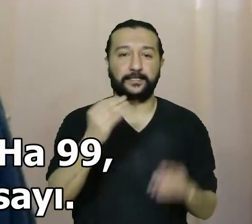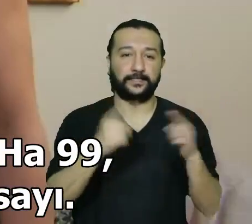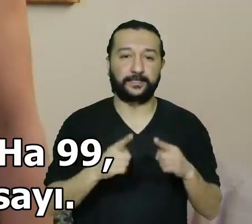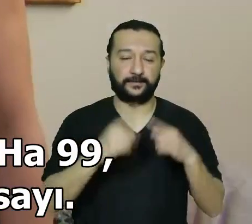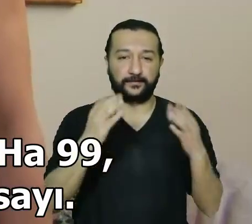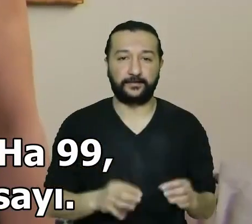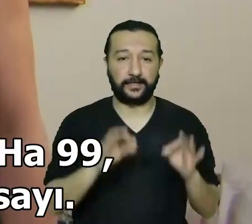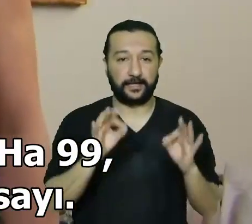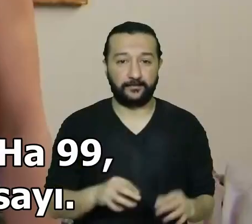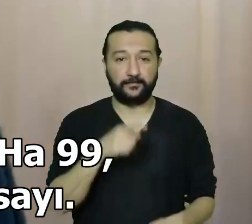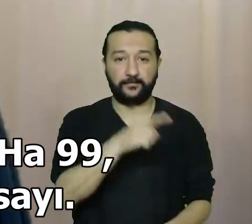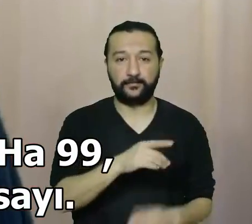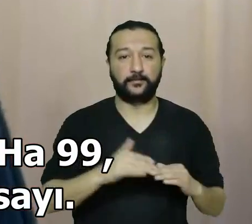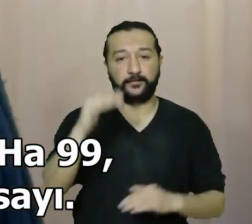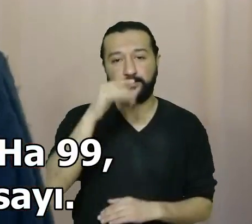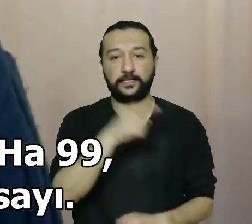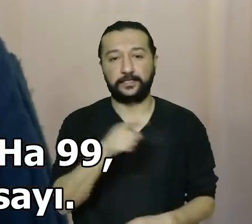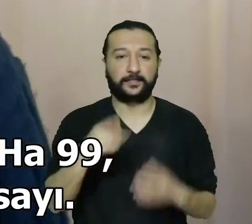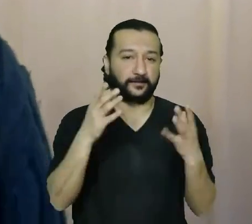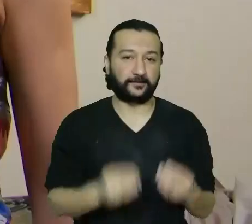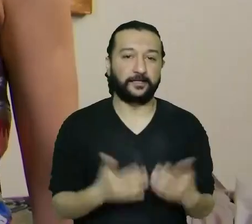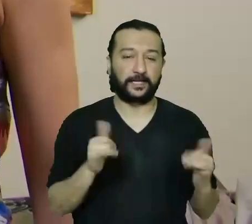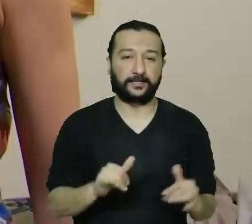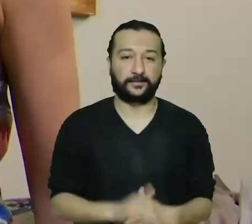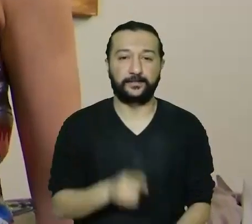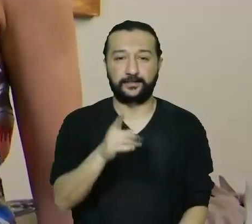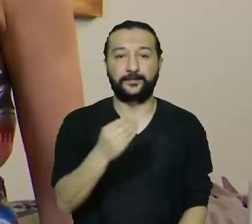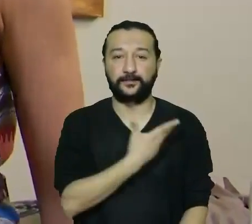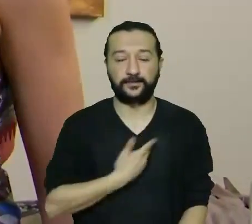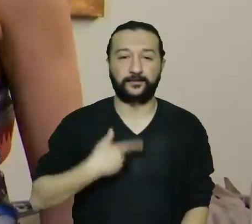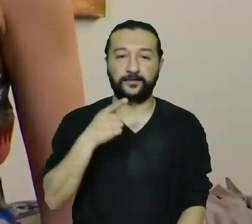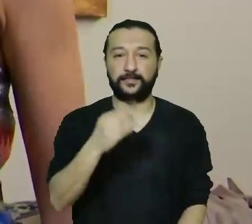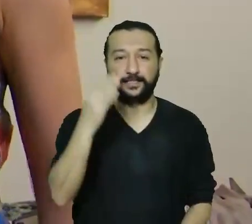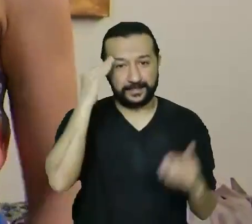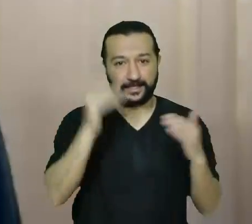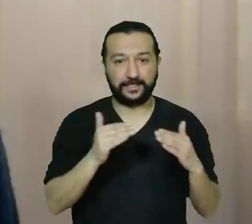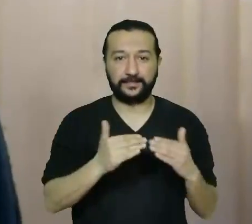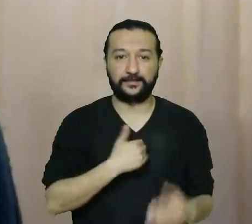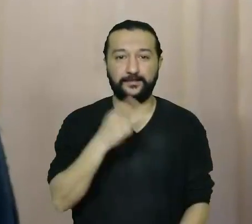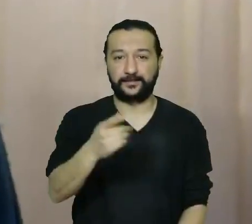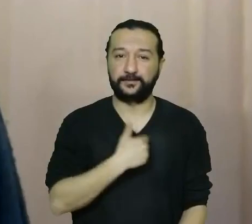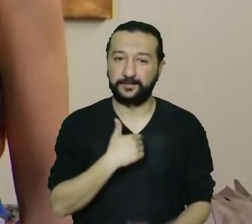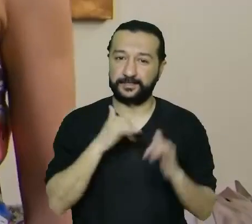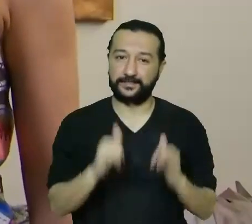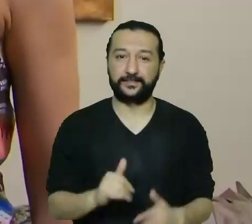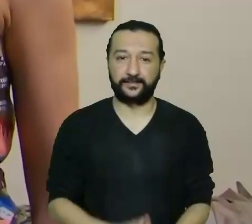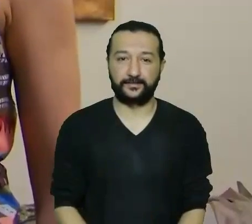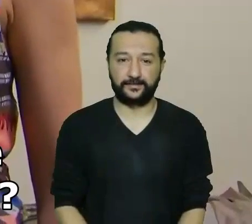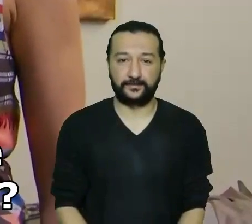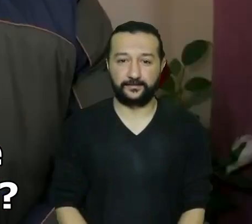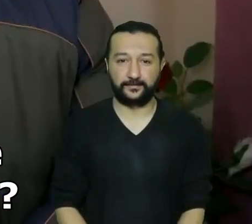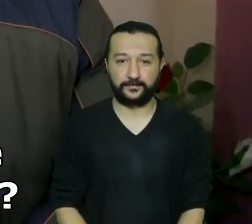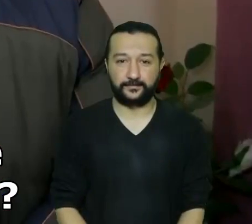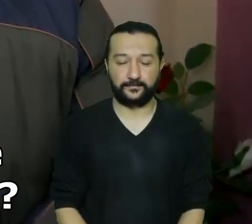sayılara geldim. Hadi uçtan da kuzan. İkisi de iki basamaklı sayı. Seni çok sevdim. Seninle çok iyi anlaşacağız. Bence de. Eridi